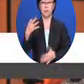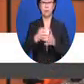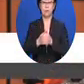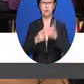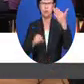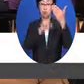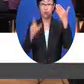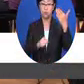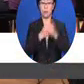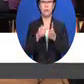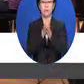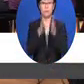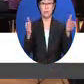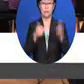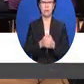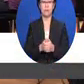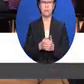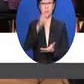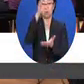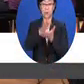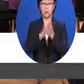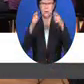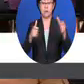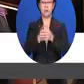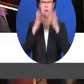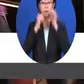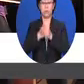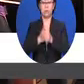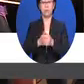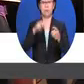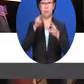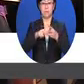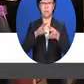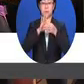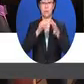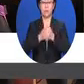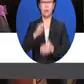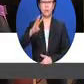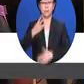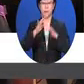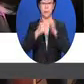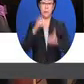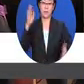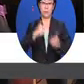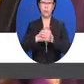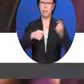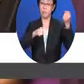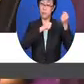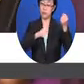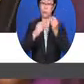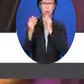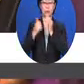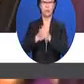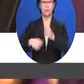2014년 9월 발대식을 시작으로 천안시 지역아동센터회를 통해 300여 명의 아이들이 바이올린,